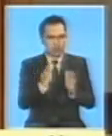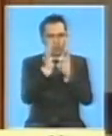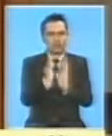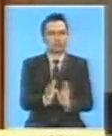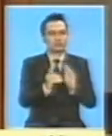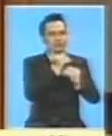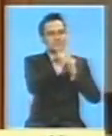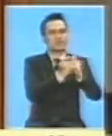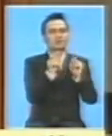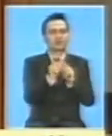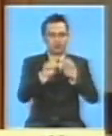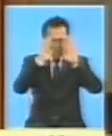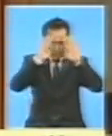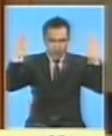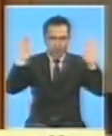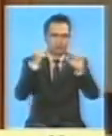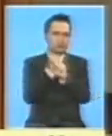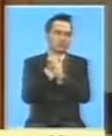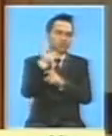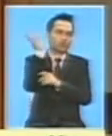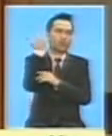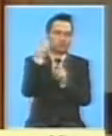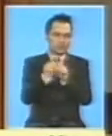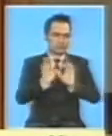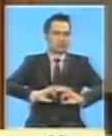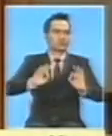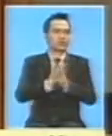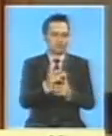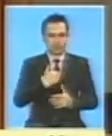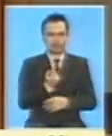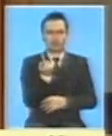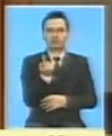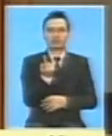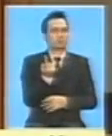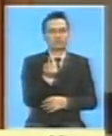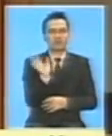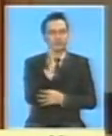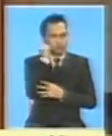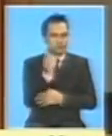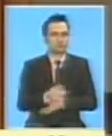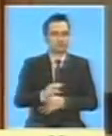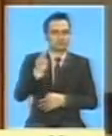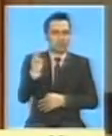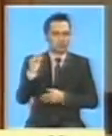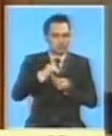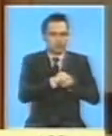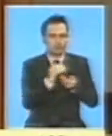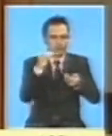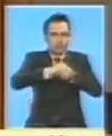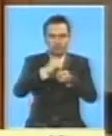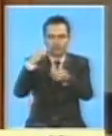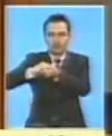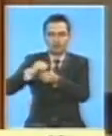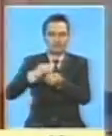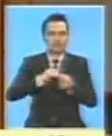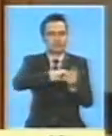เปิดโลกทัศน์โลกทัศน์ให้มีลักษณะสากลมากยิ่งขึ้นวันนี้เราไม่อยู่คนเดียวในโลกเรามีพันธสัญญามากมายนะครับต่อให้เราเข้มแ